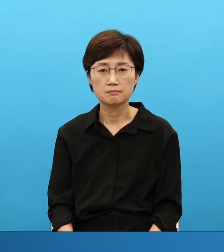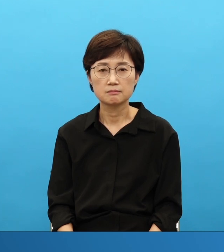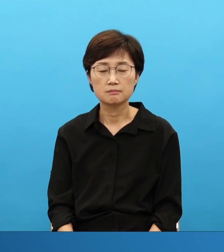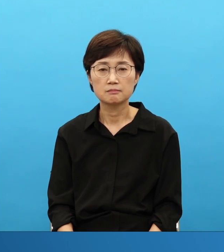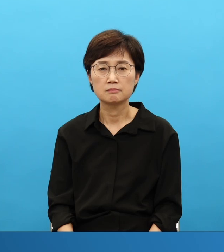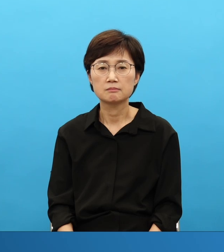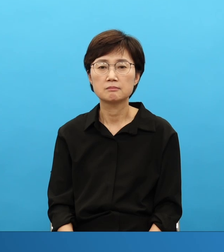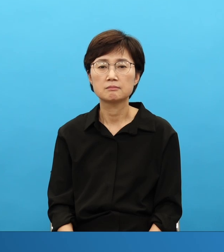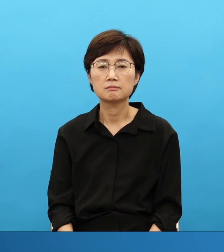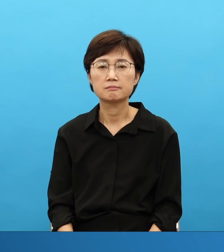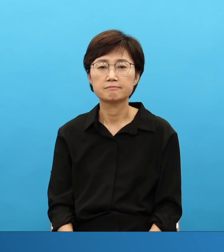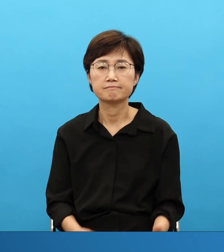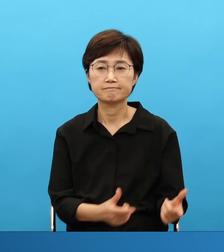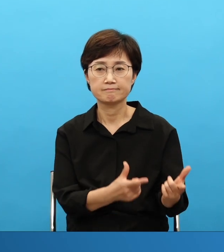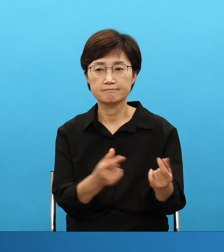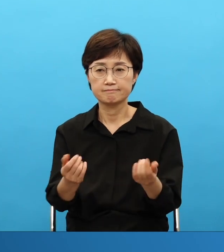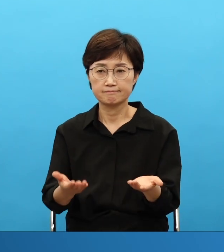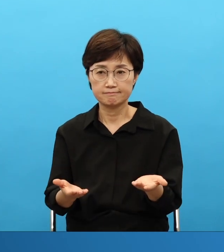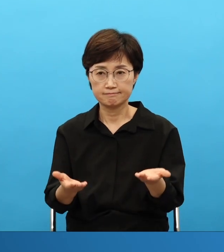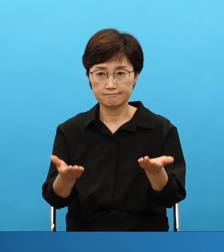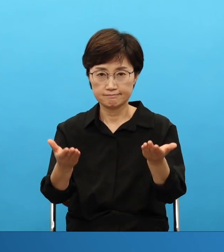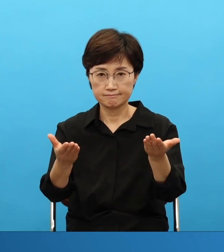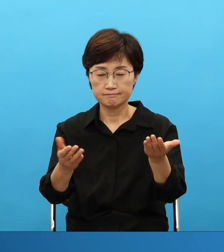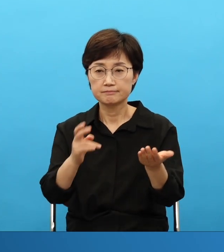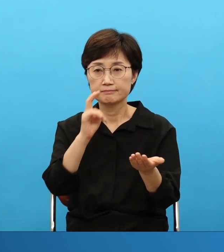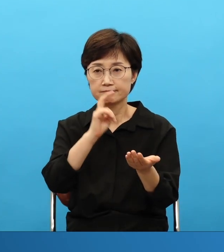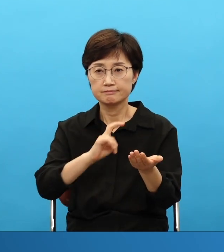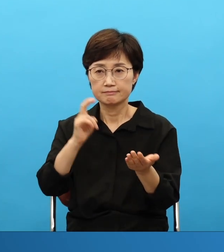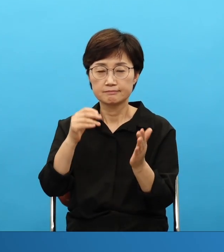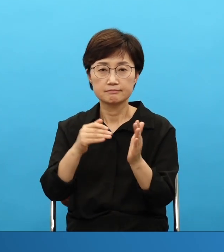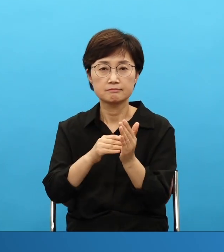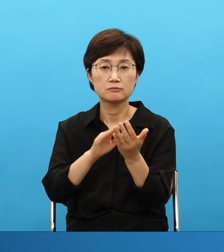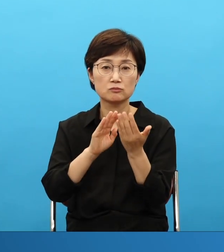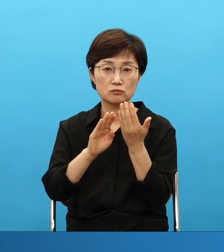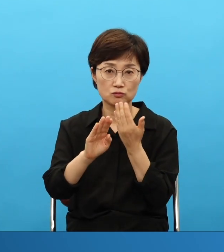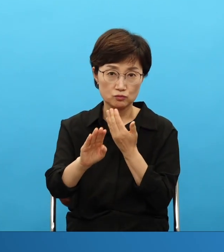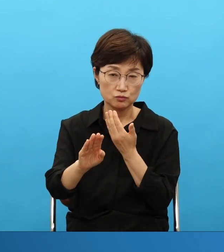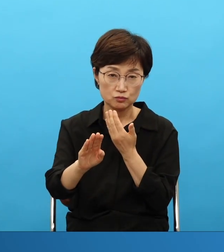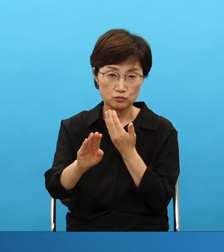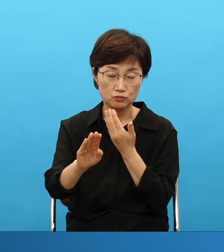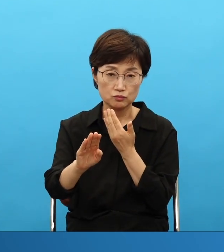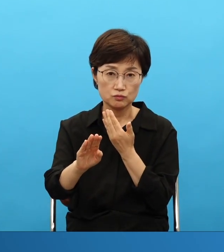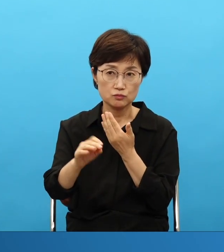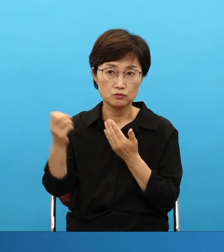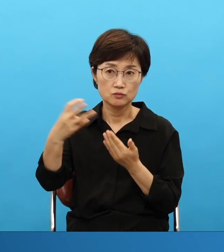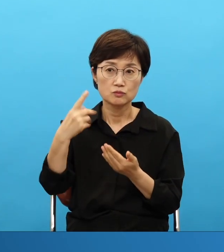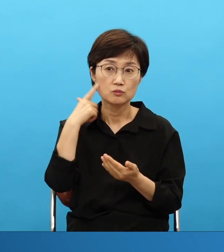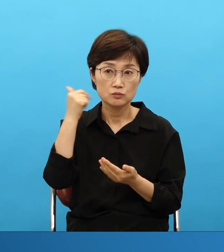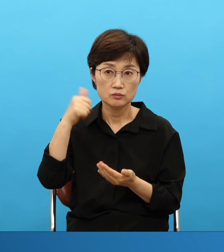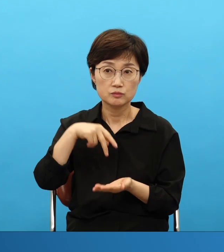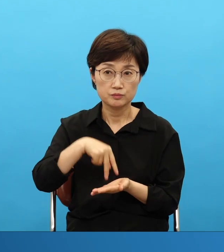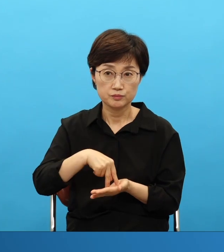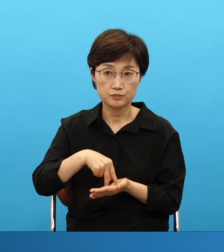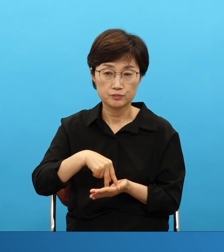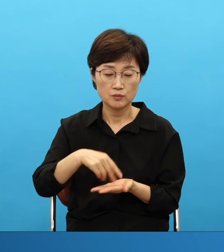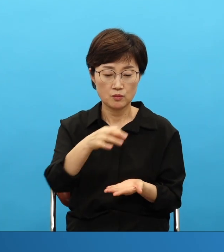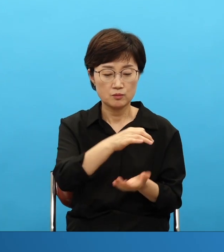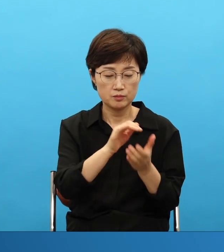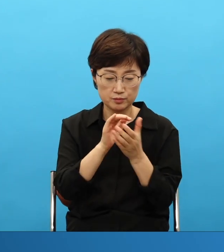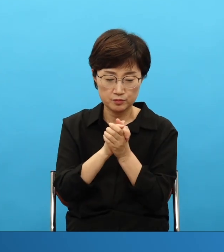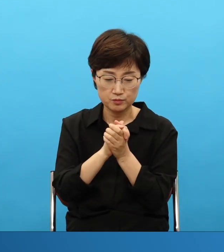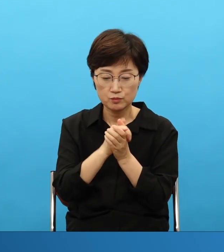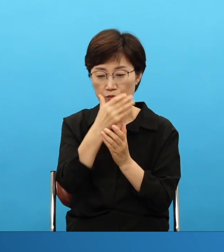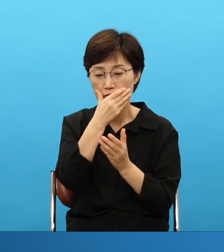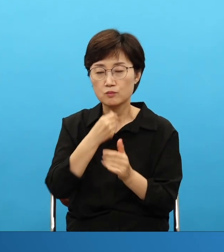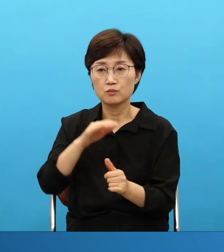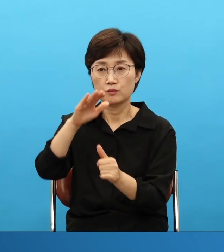VI 다같이 일어나셔서 주의 나의 삶속에 이절 찬양 후에 당회장께서 드린 예물 축복기도와